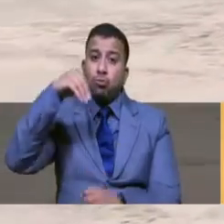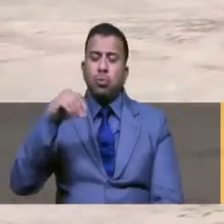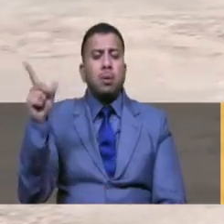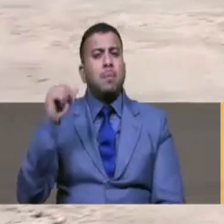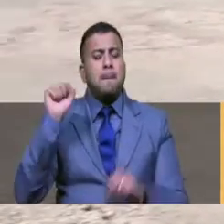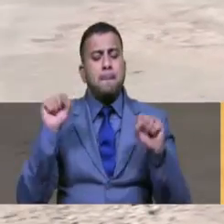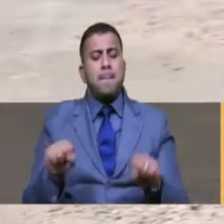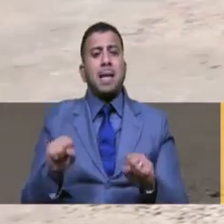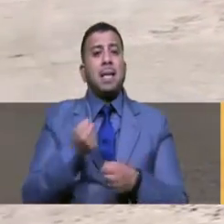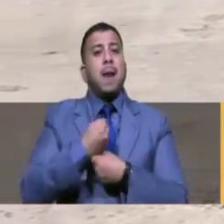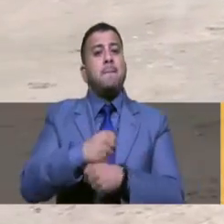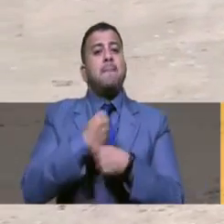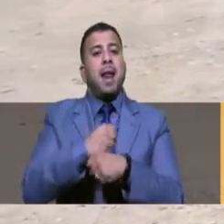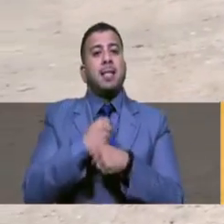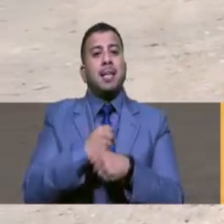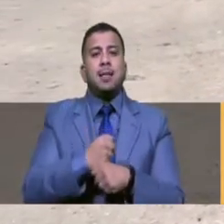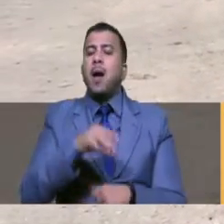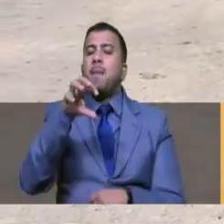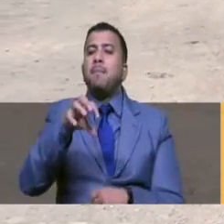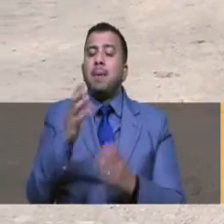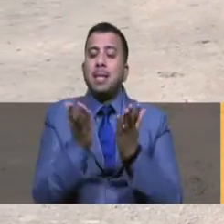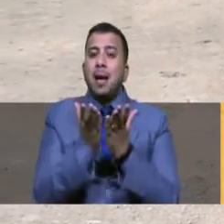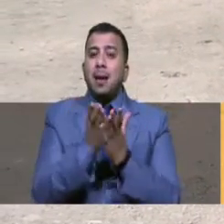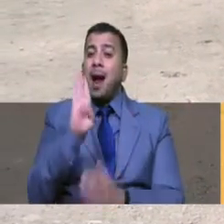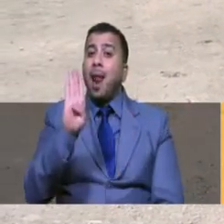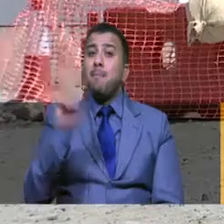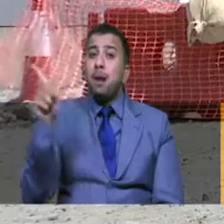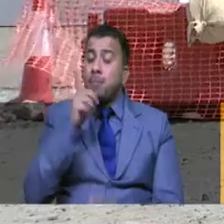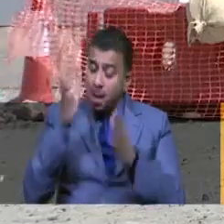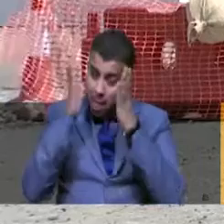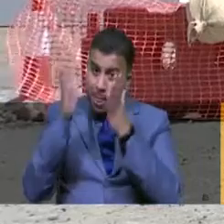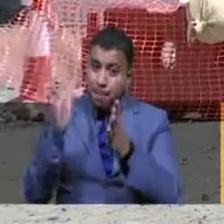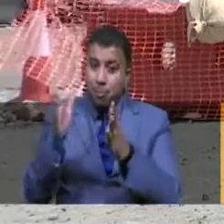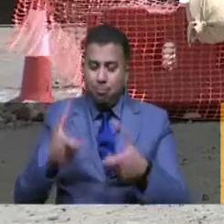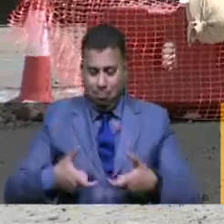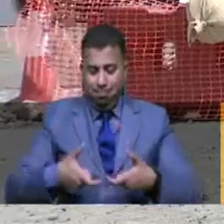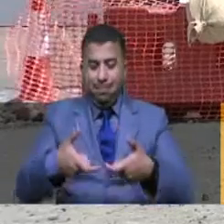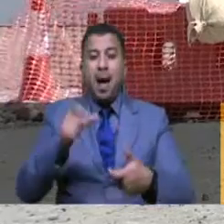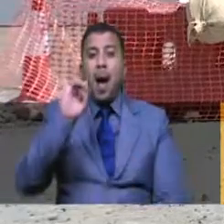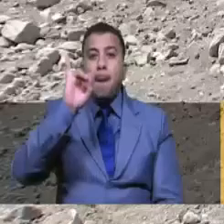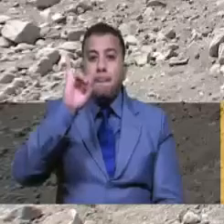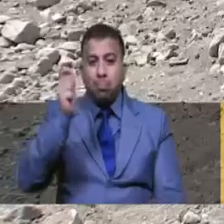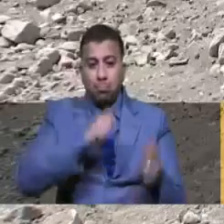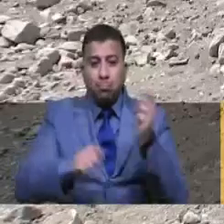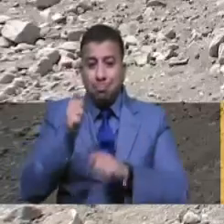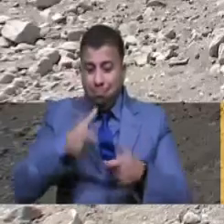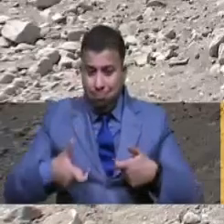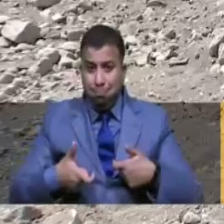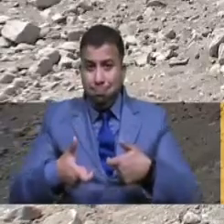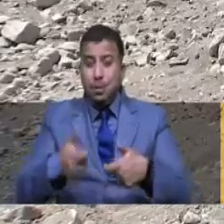أولاها المجلس البلدي لمدينة كلباء اهتماما خاصا، مشروع الصرف الصحي وتخصيص محطة